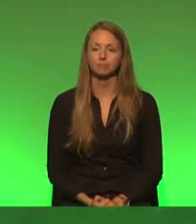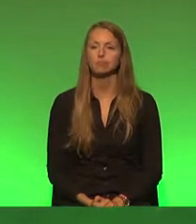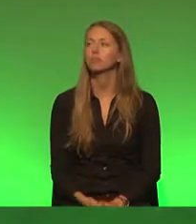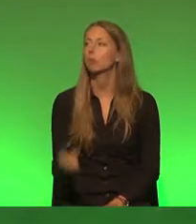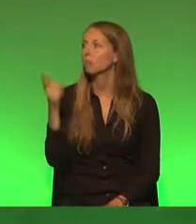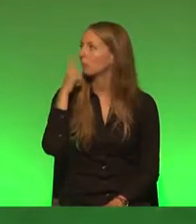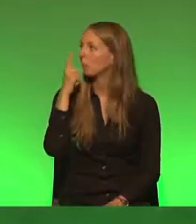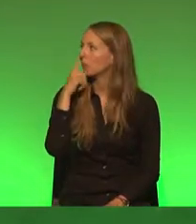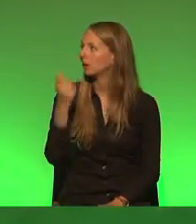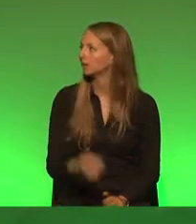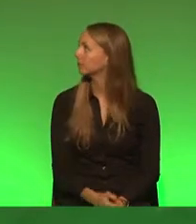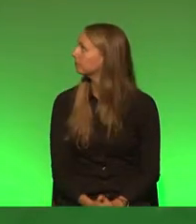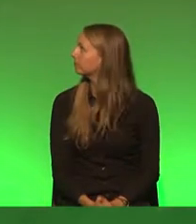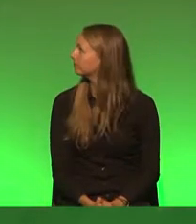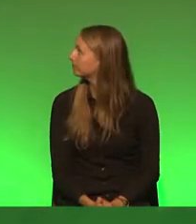Moment.